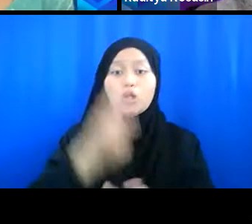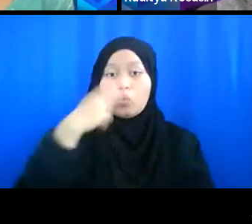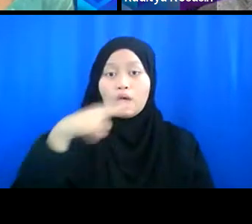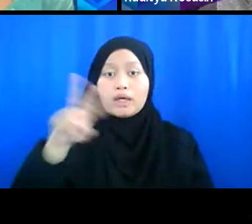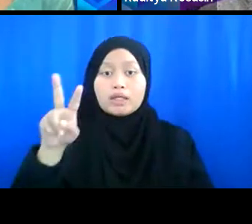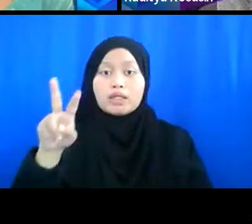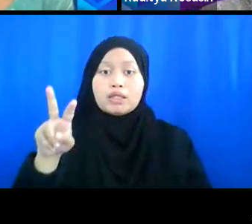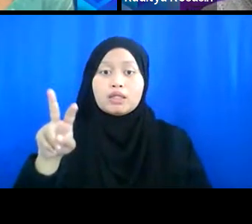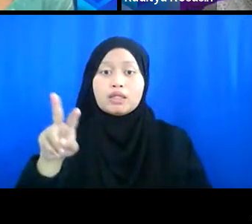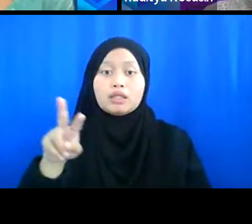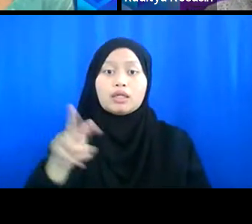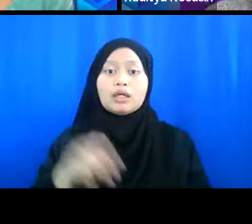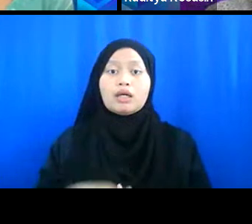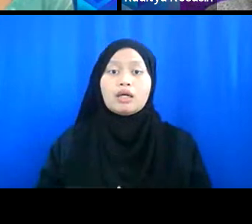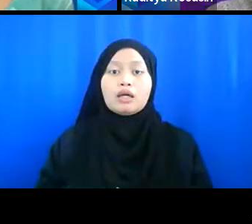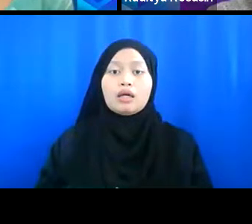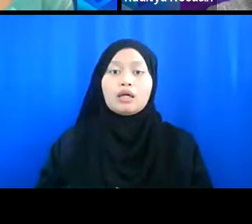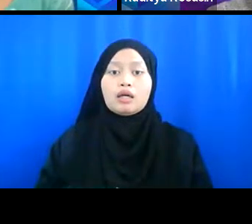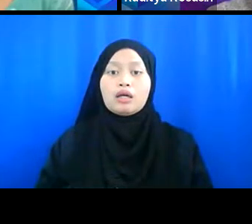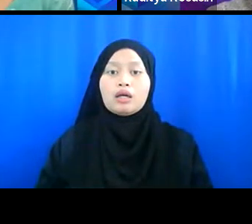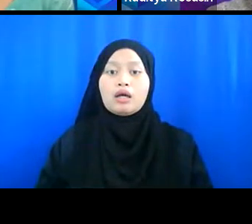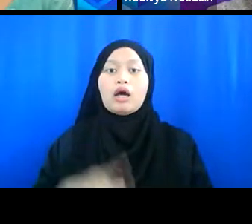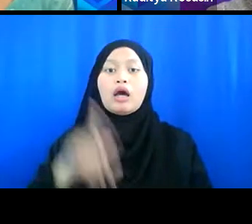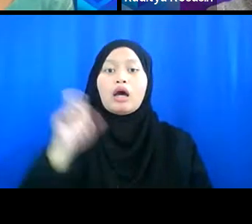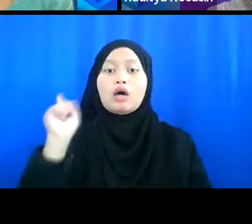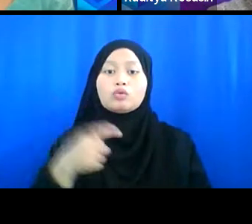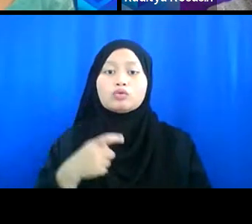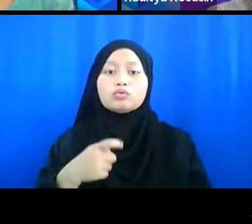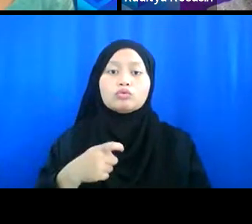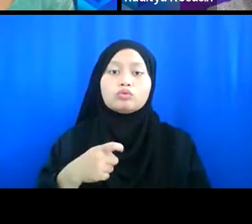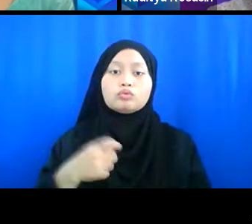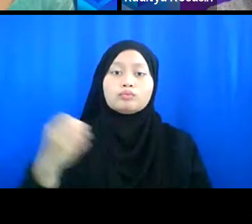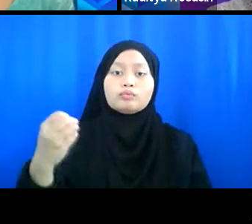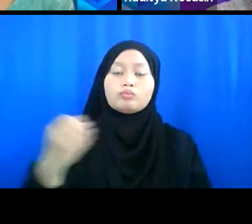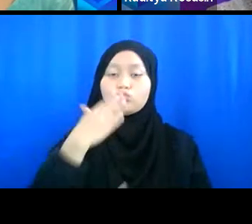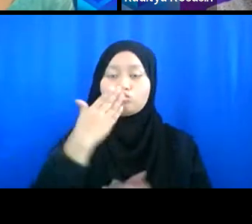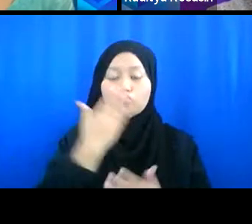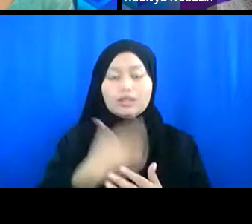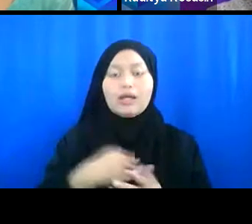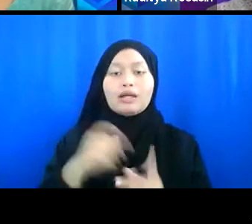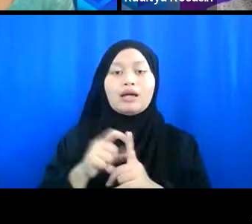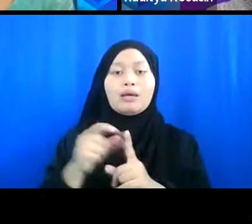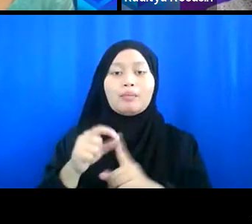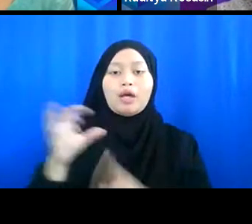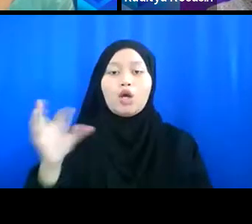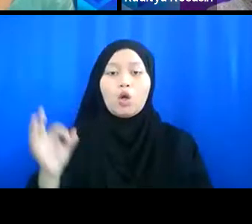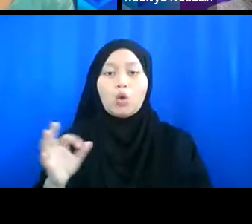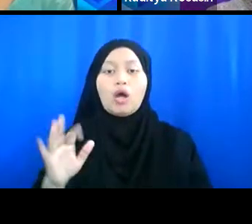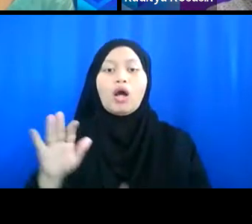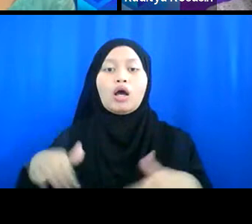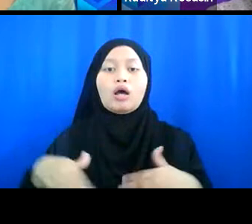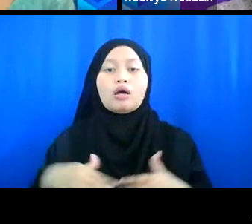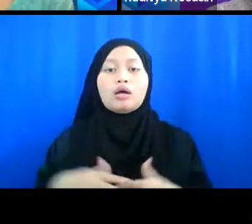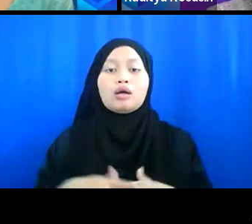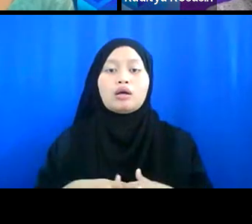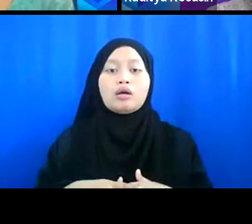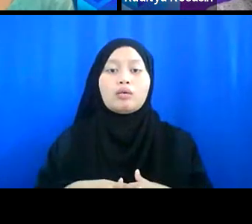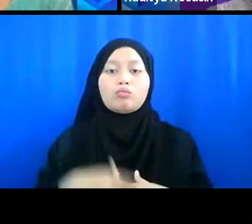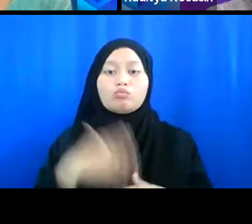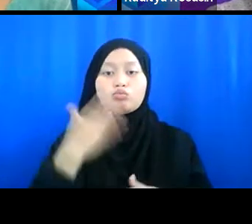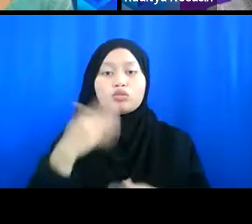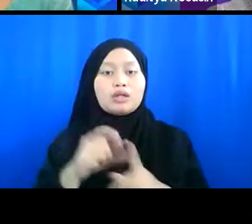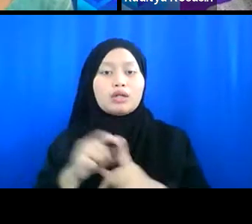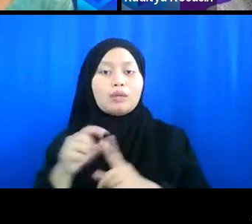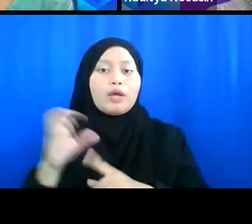melapor ngetik-ngetik punya videonya mereka punya udah ada kita tertangkapnya DPO by itu